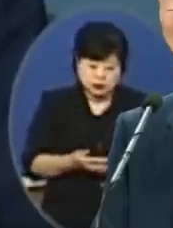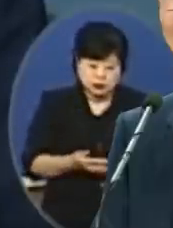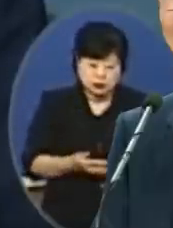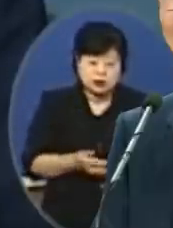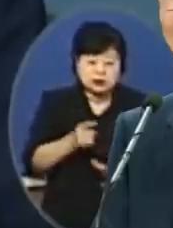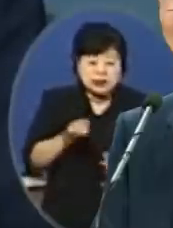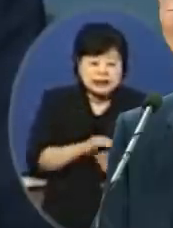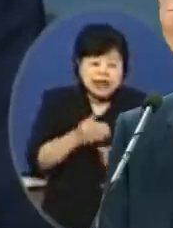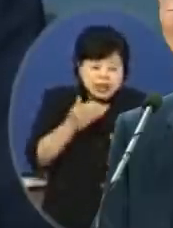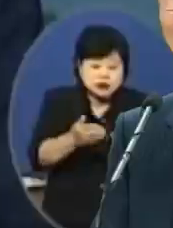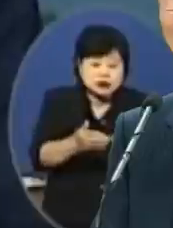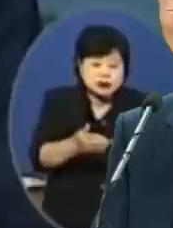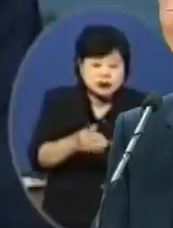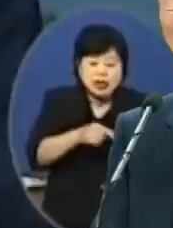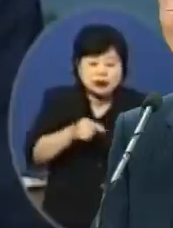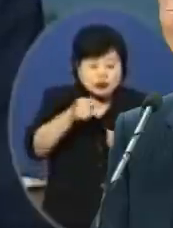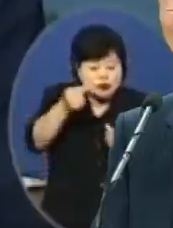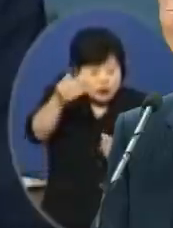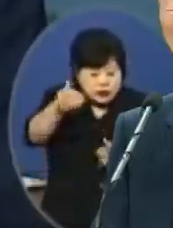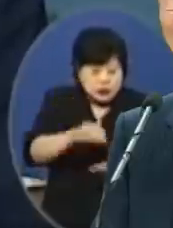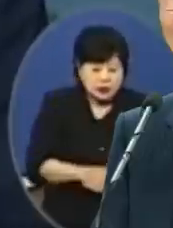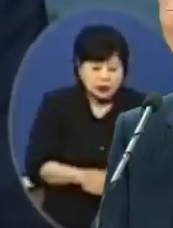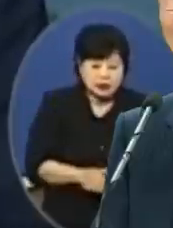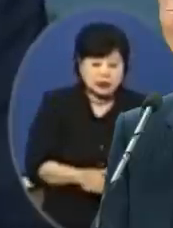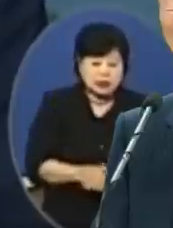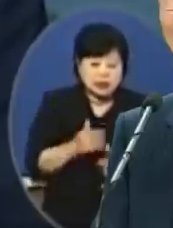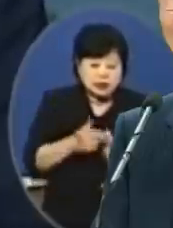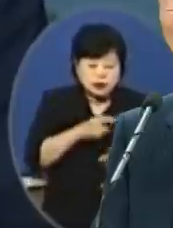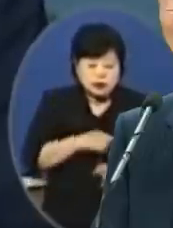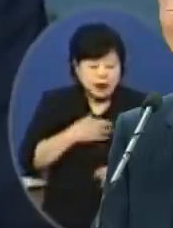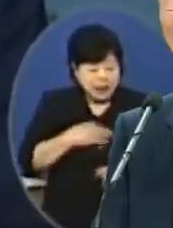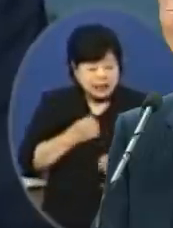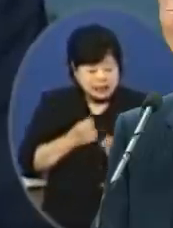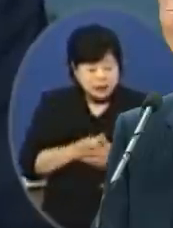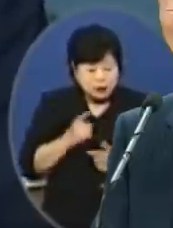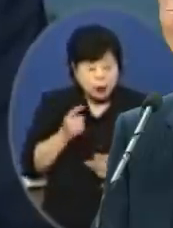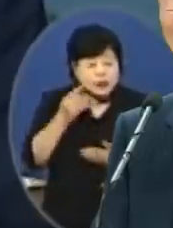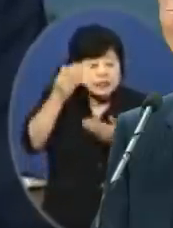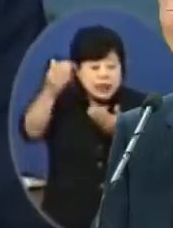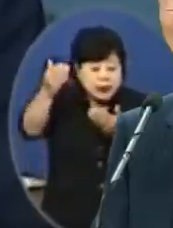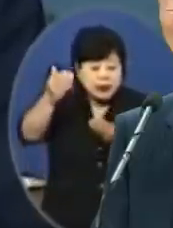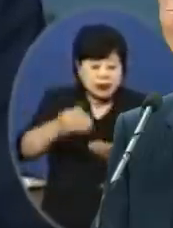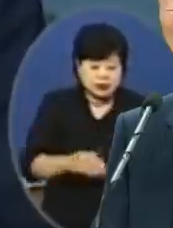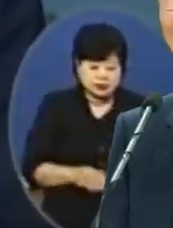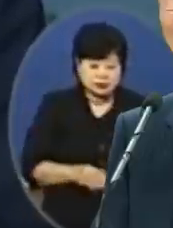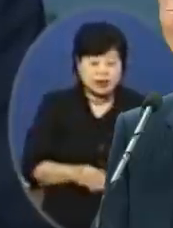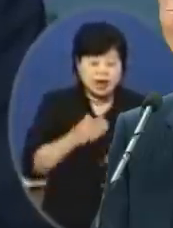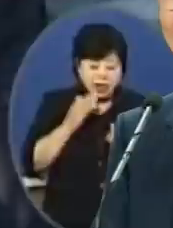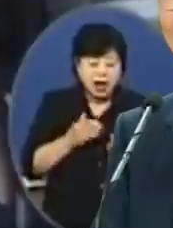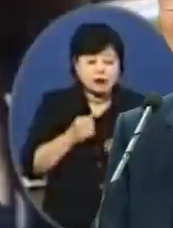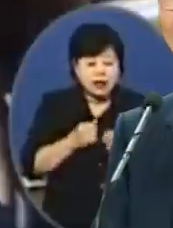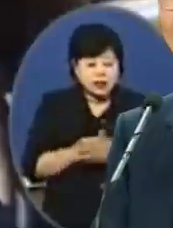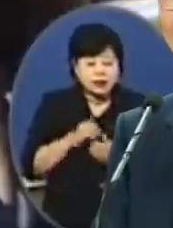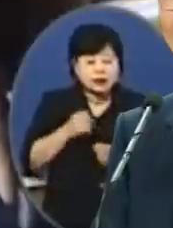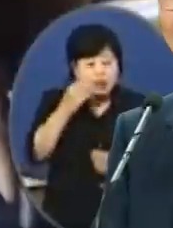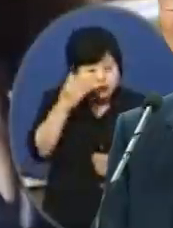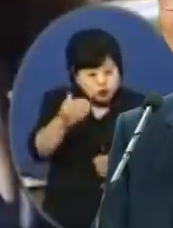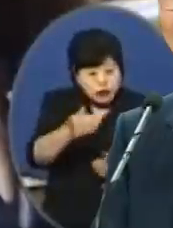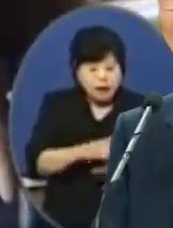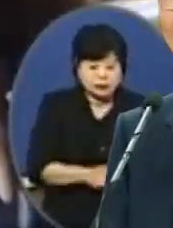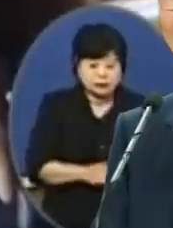나를 사랑한 적 내가 저를 건지리라. 제가 내 이름으로 안 적 내가 저를 높이리라. 제가 내게 간구하리니 내가